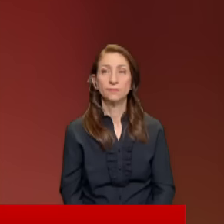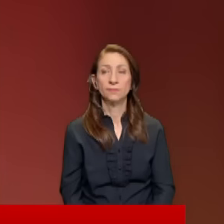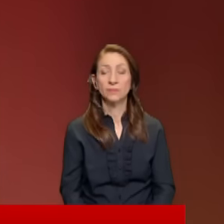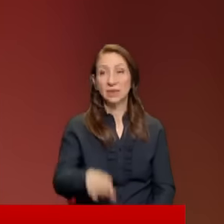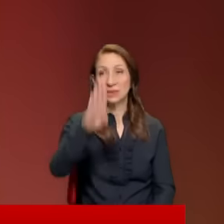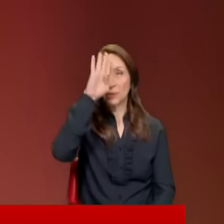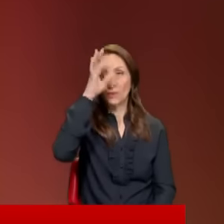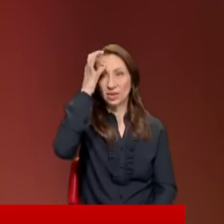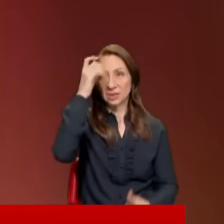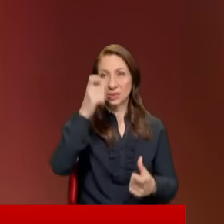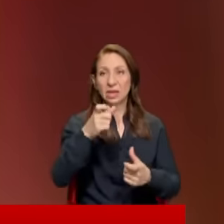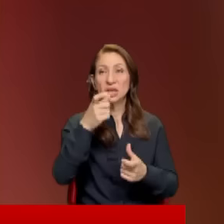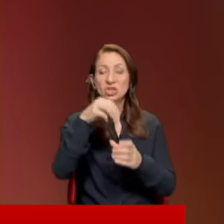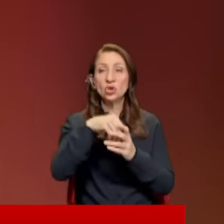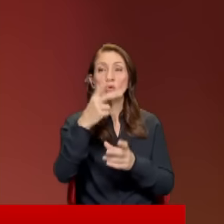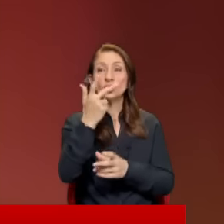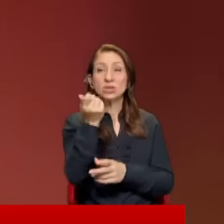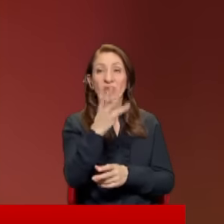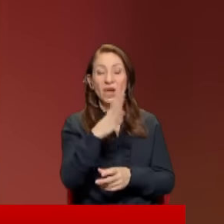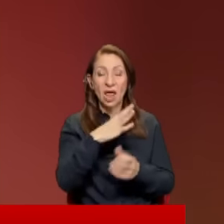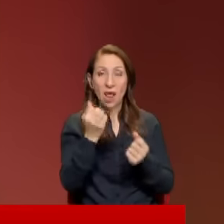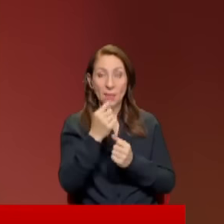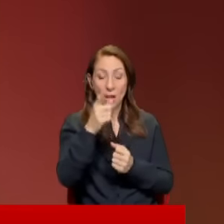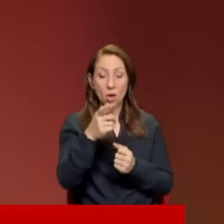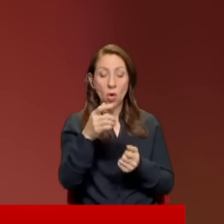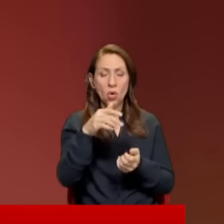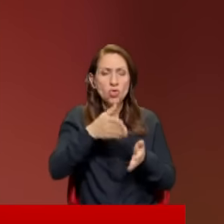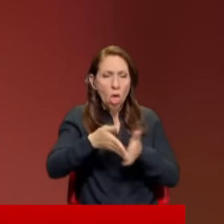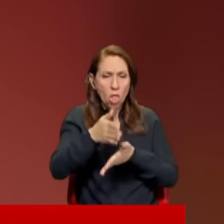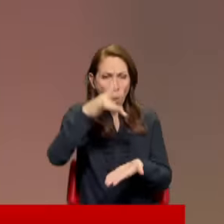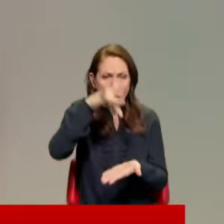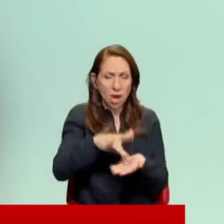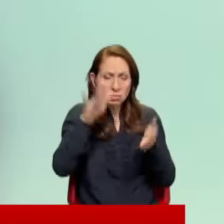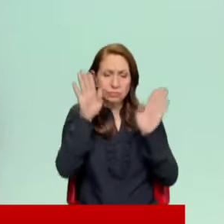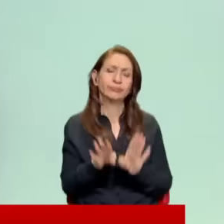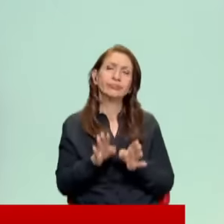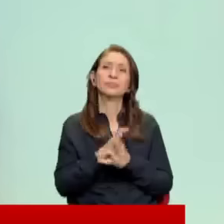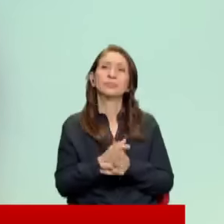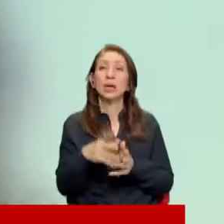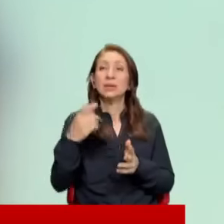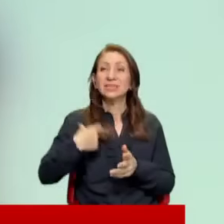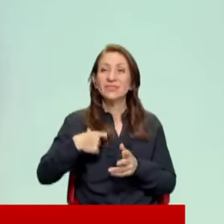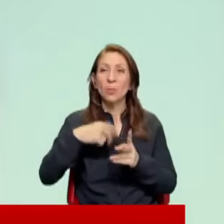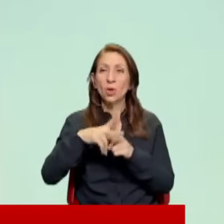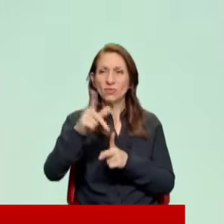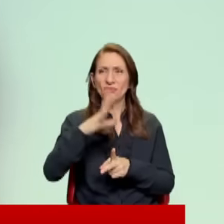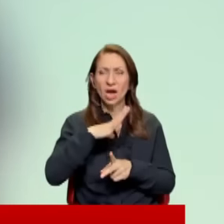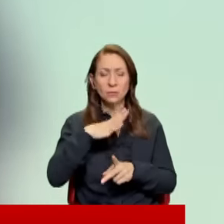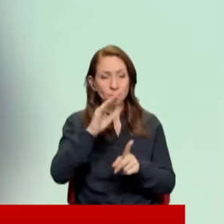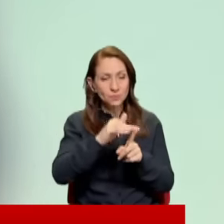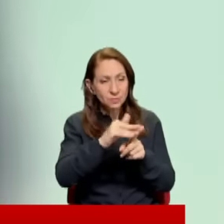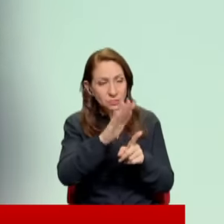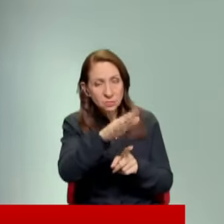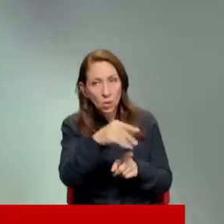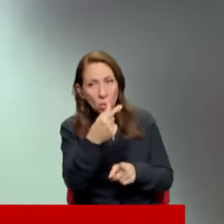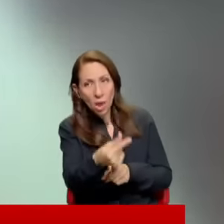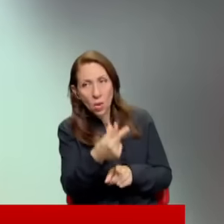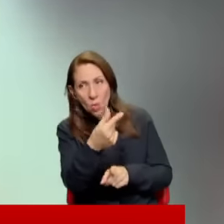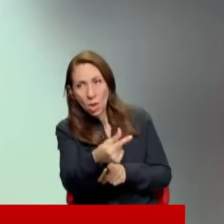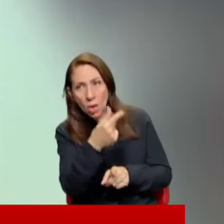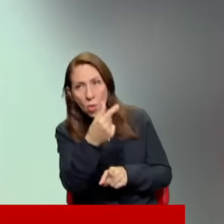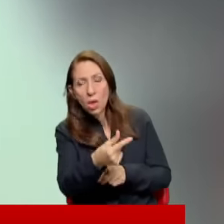İstanbul Fatih'te içinde 3 kişi bulunan otomobil Yol ortasında durdu o sırada bir sivil polis de o noktaydı şüphelileri defalarca